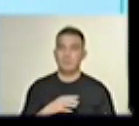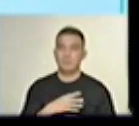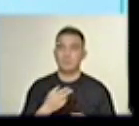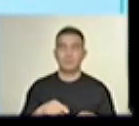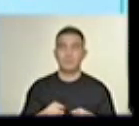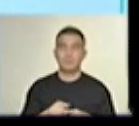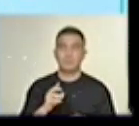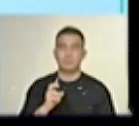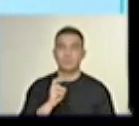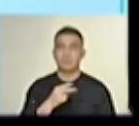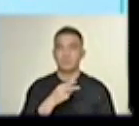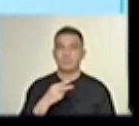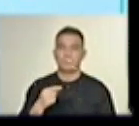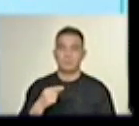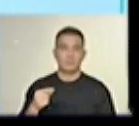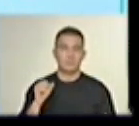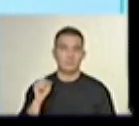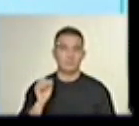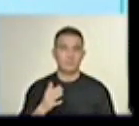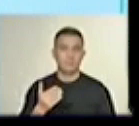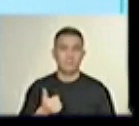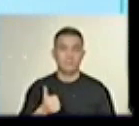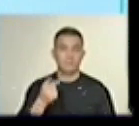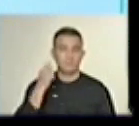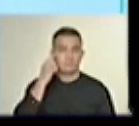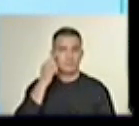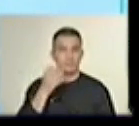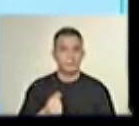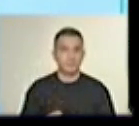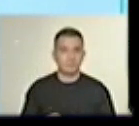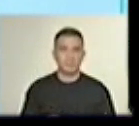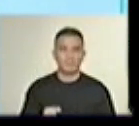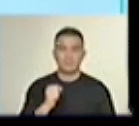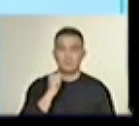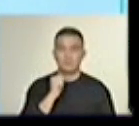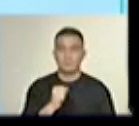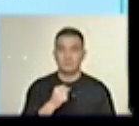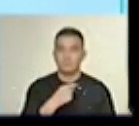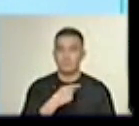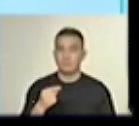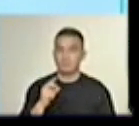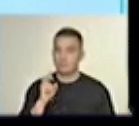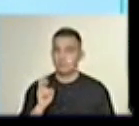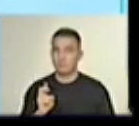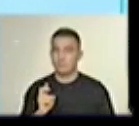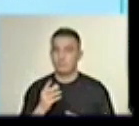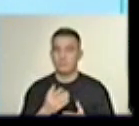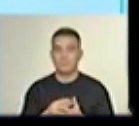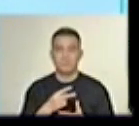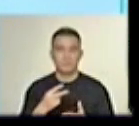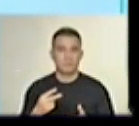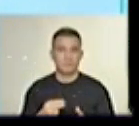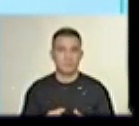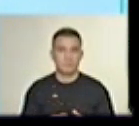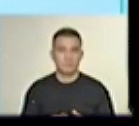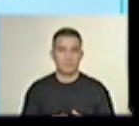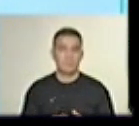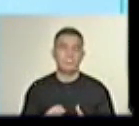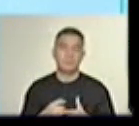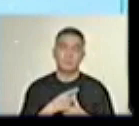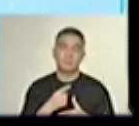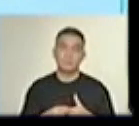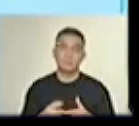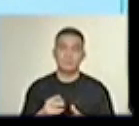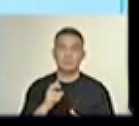bo'ladi. Avval yaxshilab fikrlab ko'ring. Demak, a minus b ga teng. Endi esa